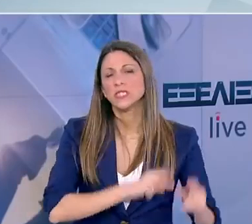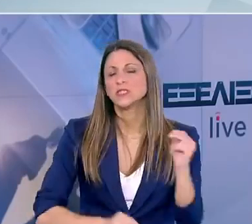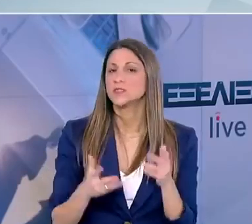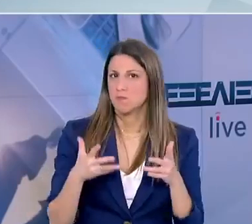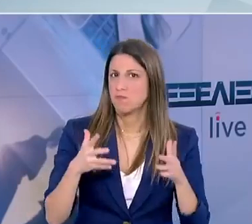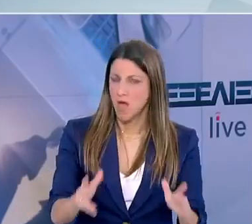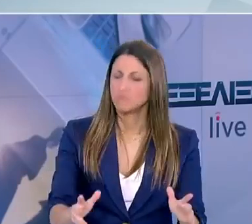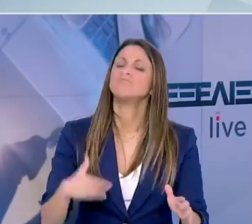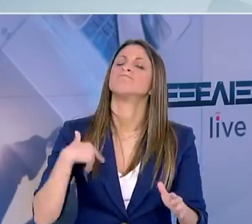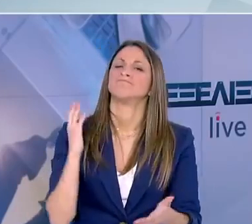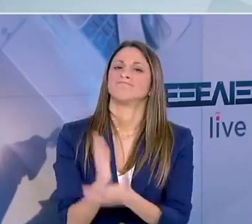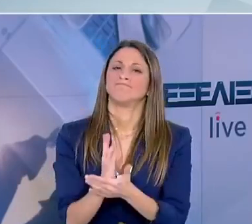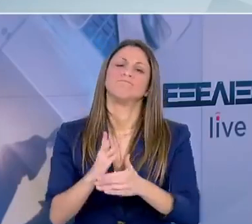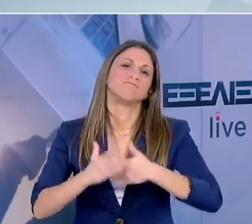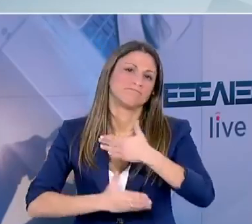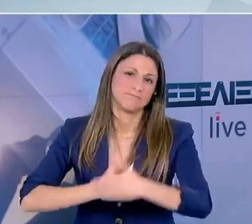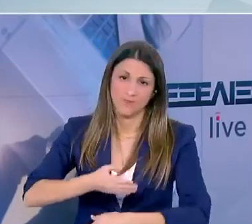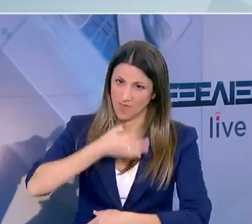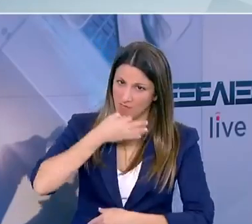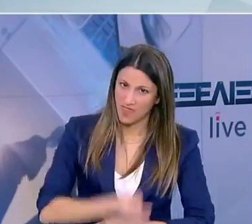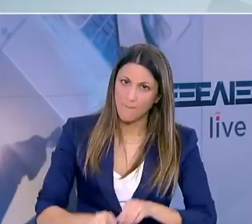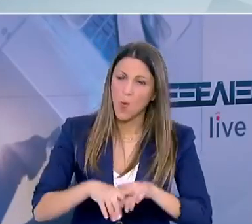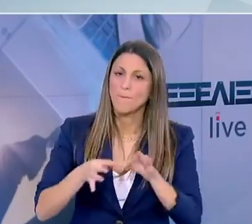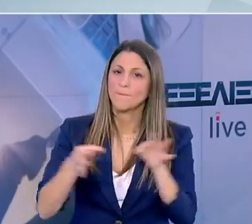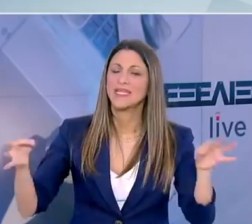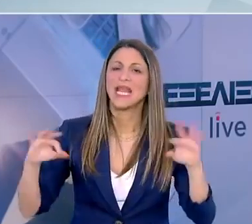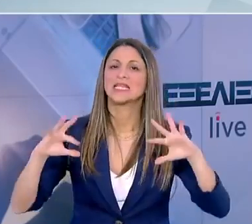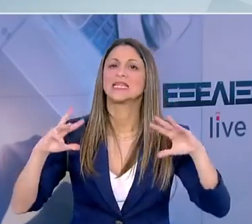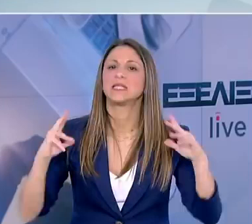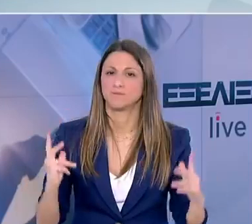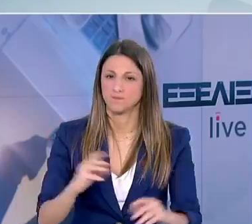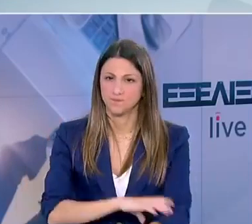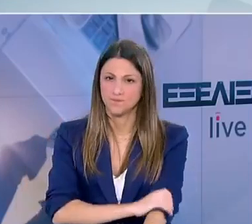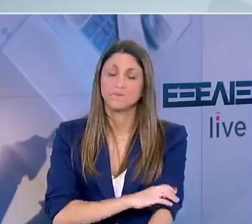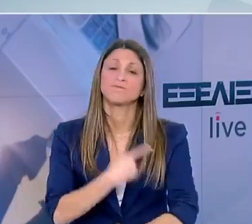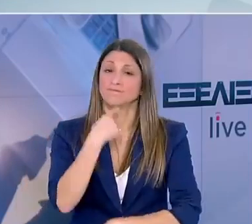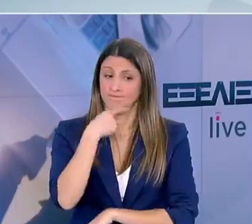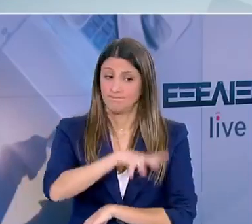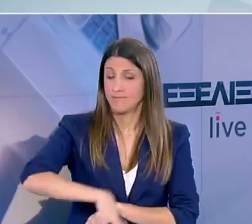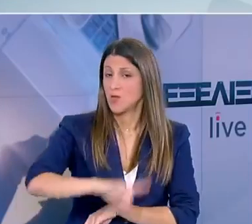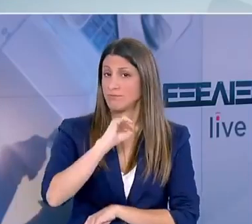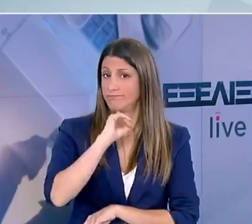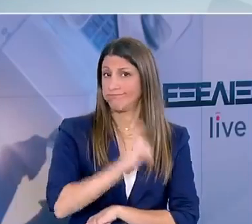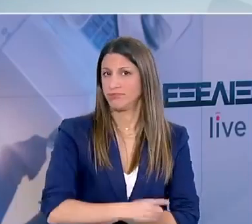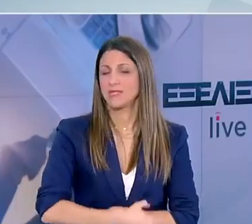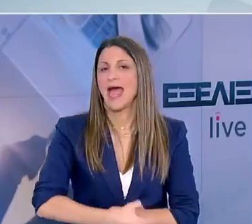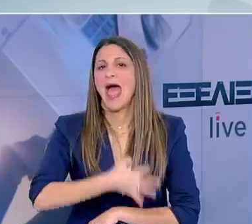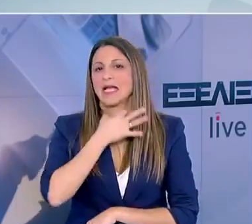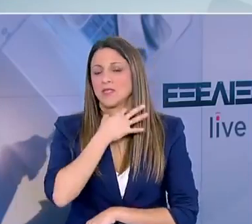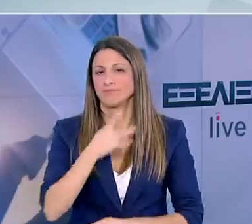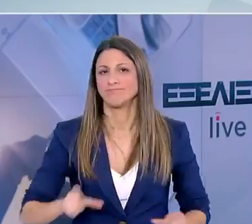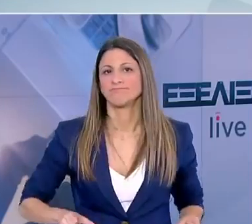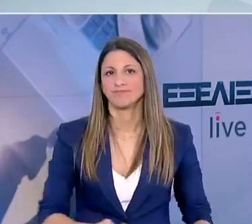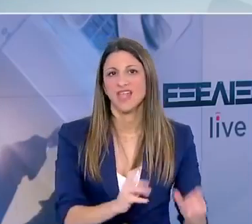να προχωρήσουμε. Σας τις ανακοινώνω. Εκτός από ότι παραμένει αυτή η περιοχή σε έκτακτη ανάγκη και σε καραντίνα